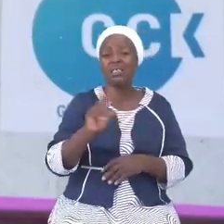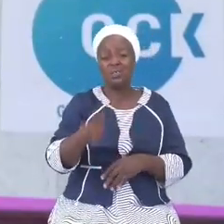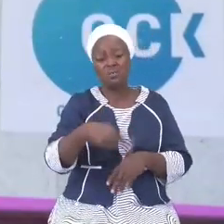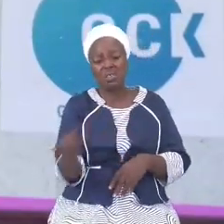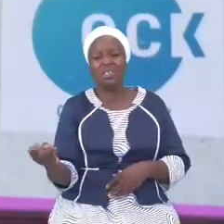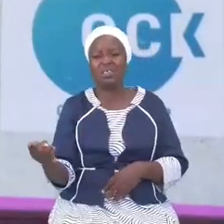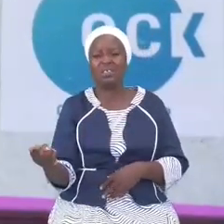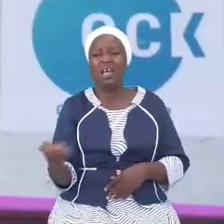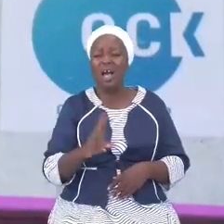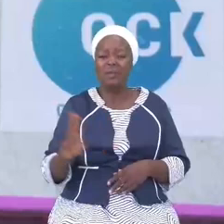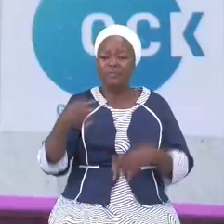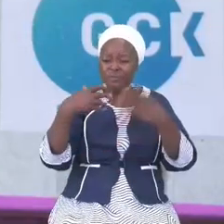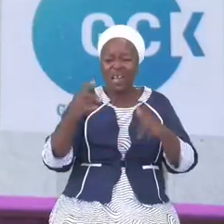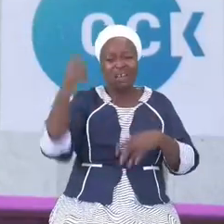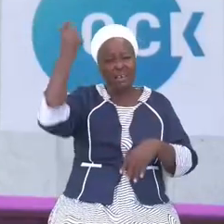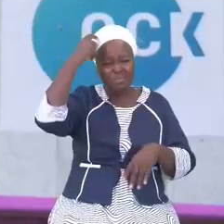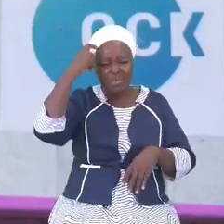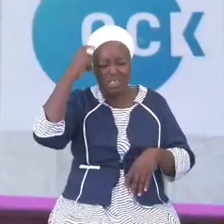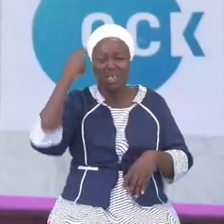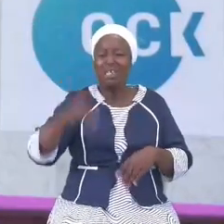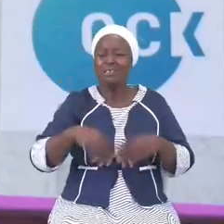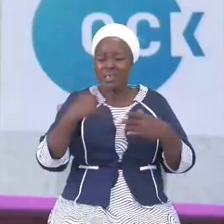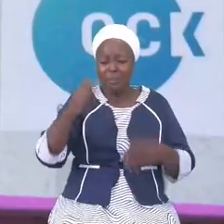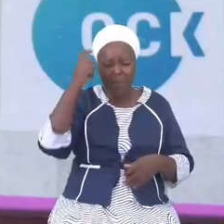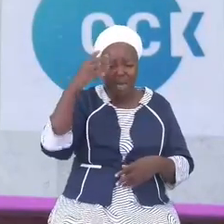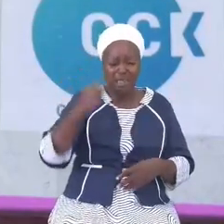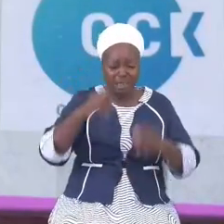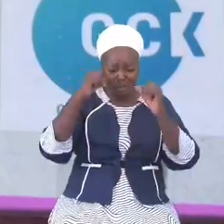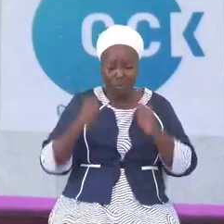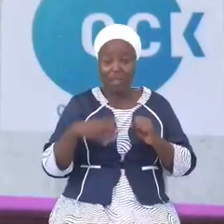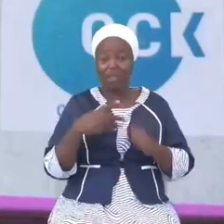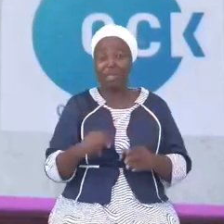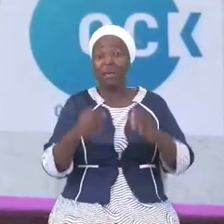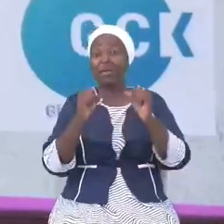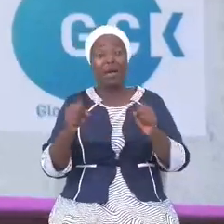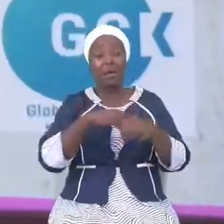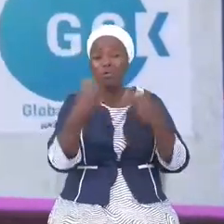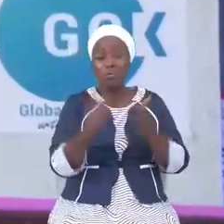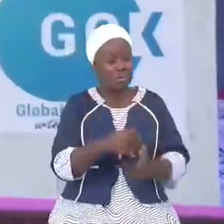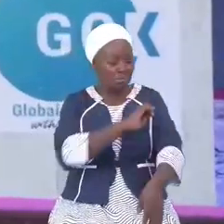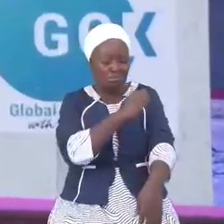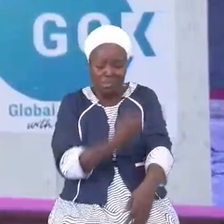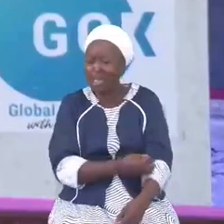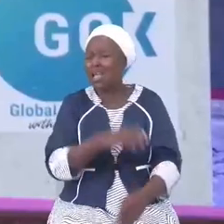usé. L'esprit, la force, l'énergie.